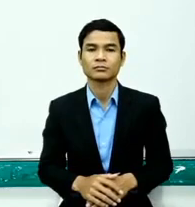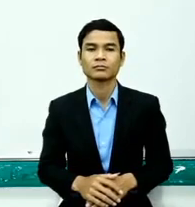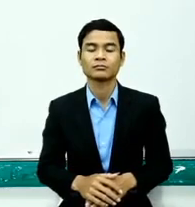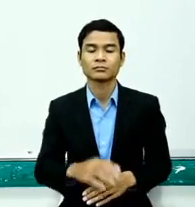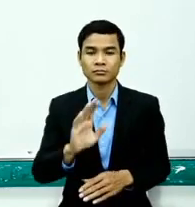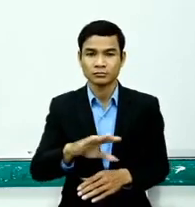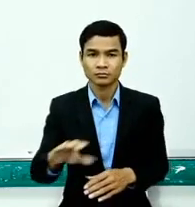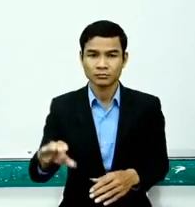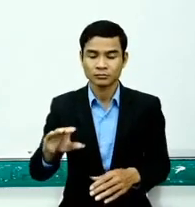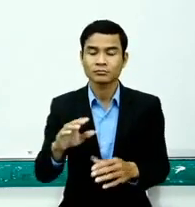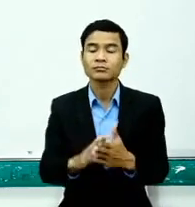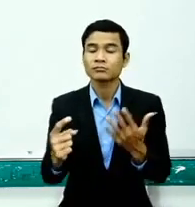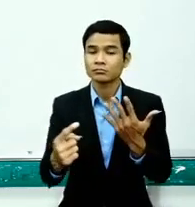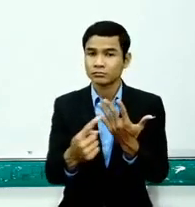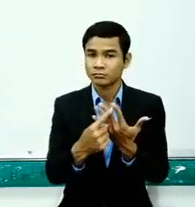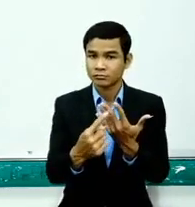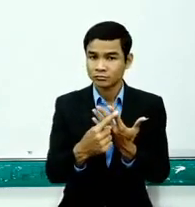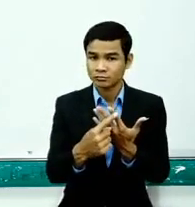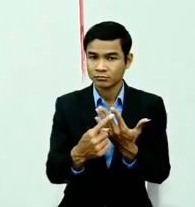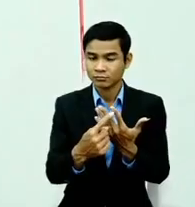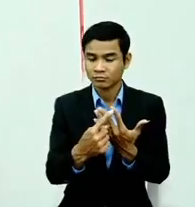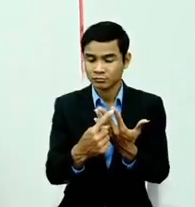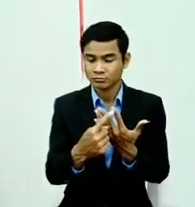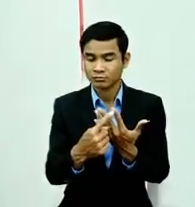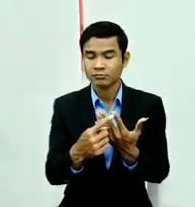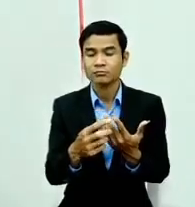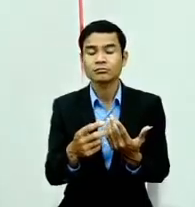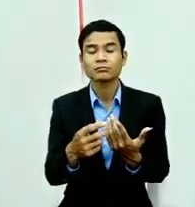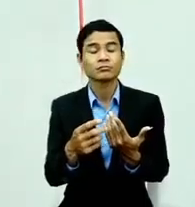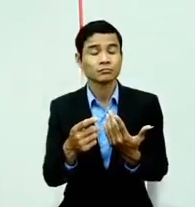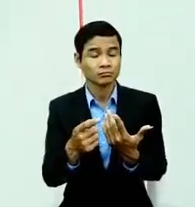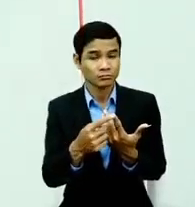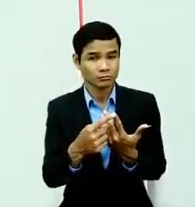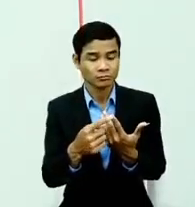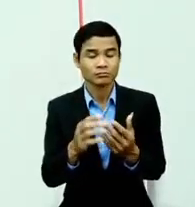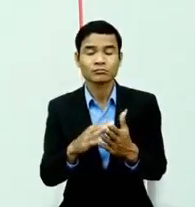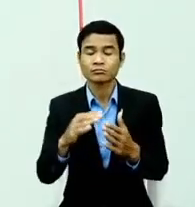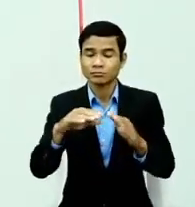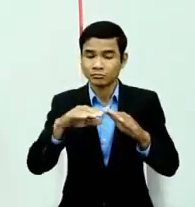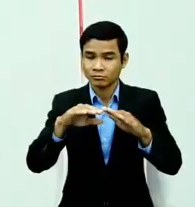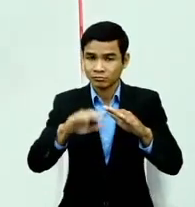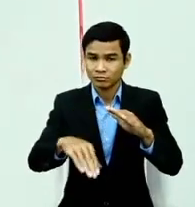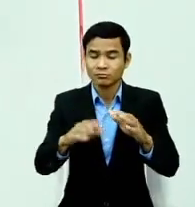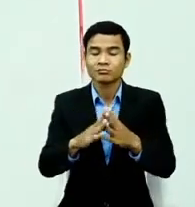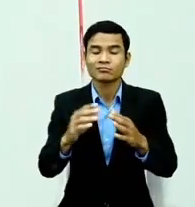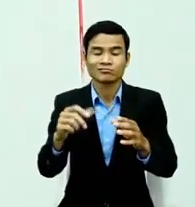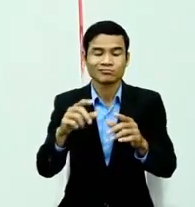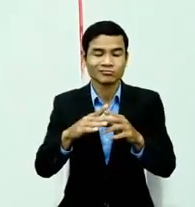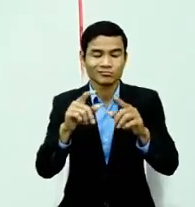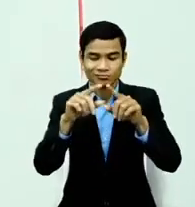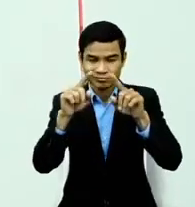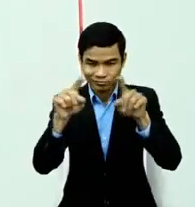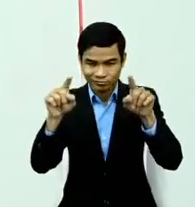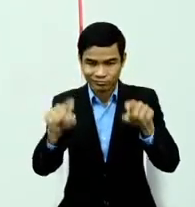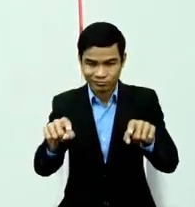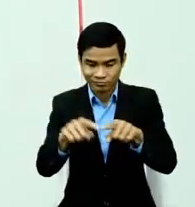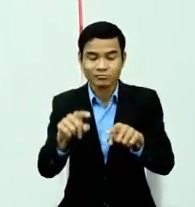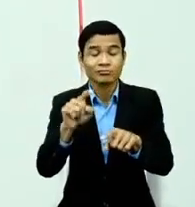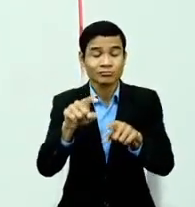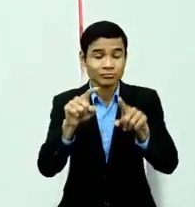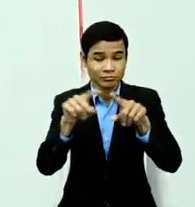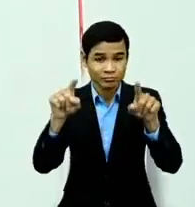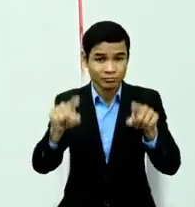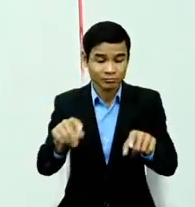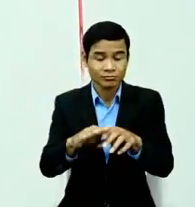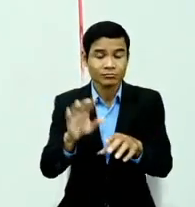ចាអញ្ចឹងស្រៈអគឺមានទីតាំងនៅខាងក្រោមនិងខាងស្ដាំតួអក្សរចាប្រអប់នេះគឺយើង